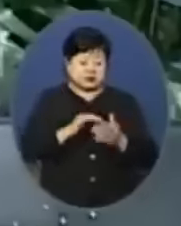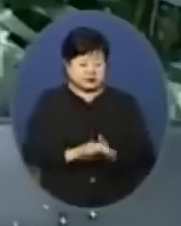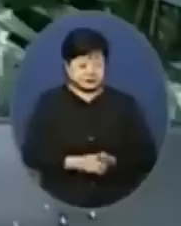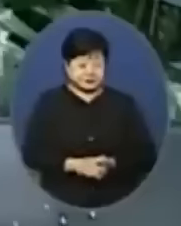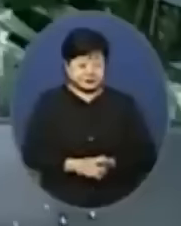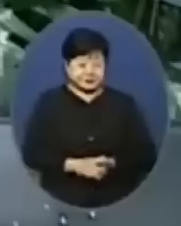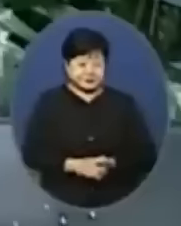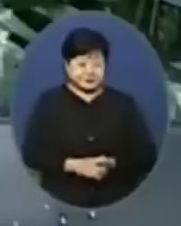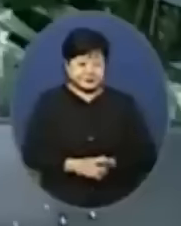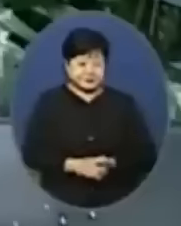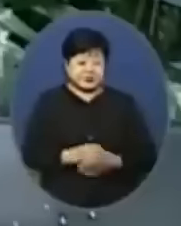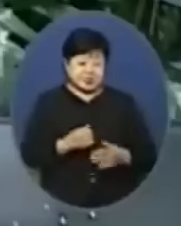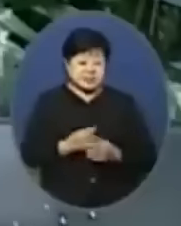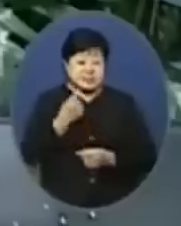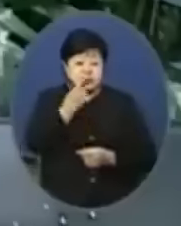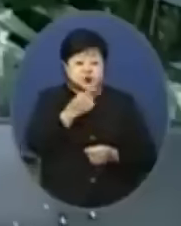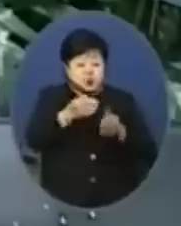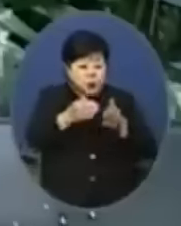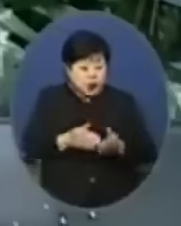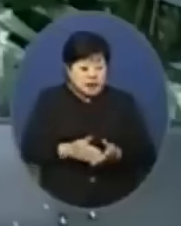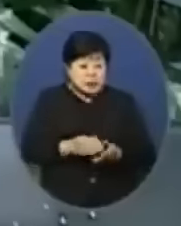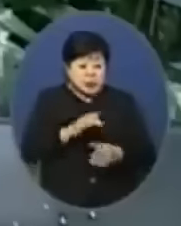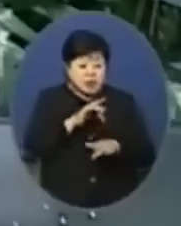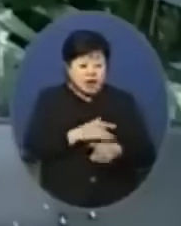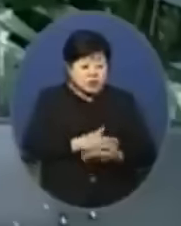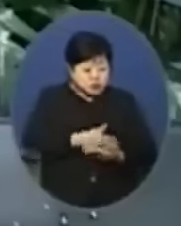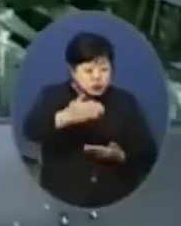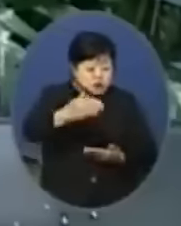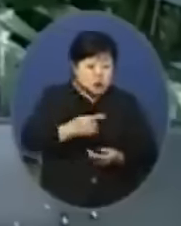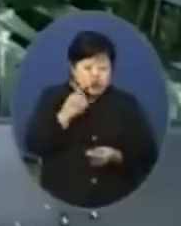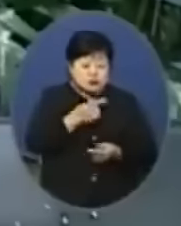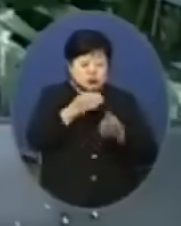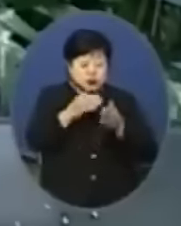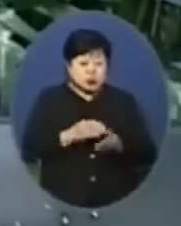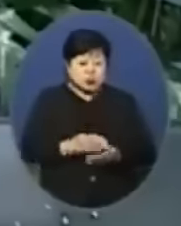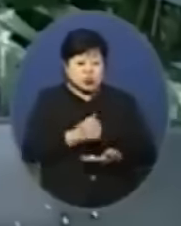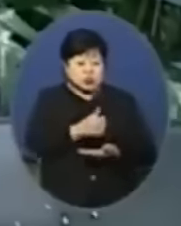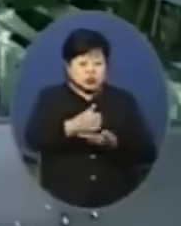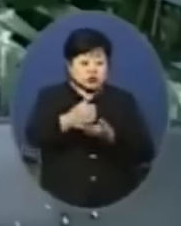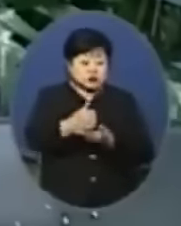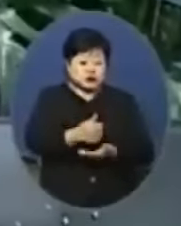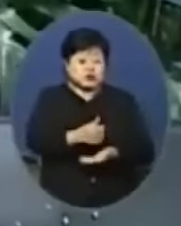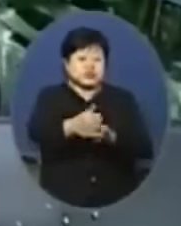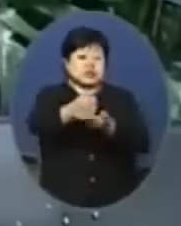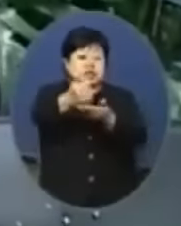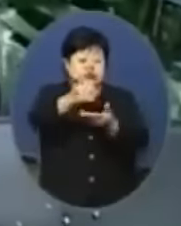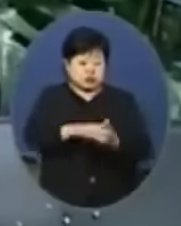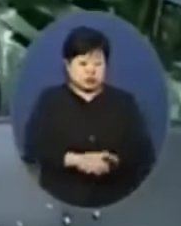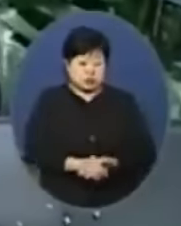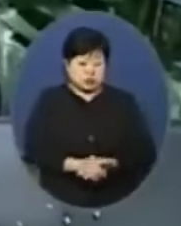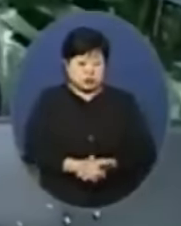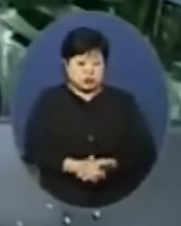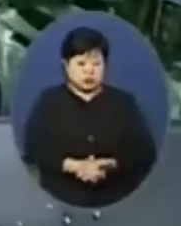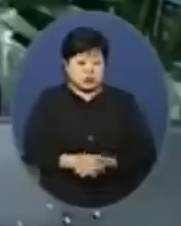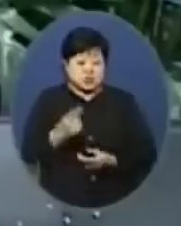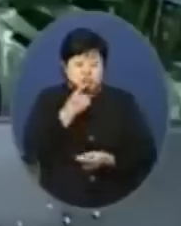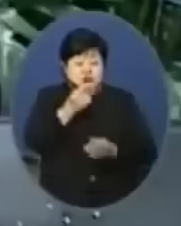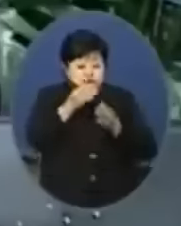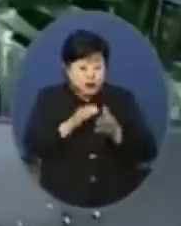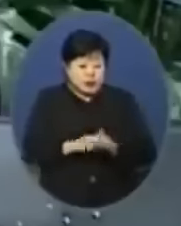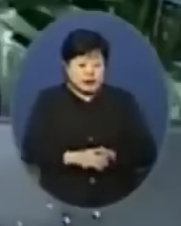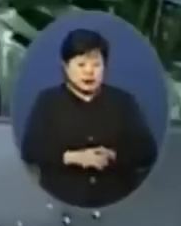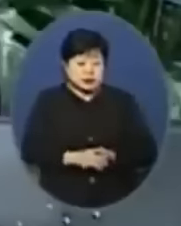하는 것입니다. 그러므로 입술을 통해서 마귀를 물리치고 입술을 통해서 주님을 칭해드리고 입술을